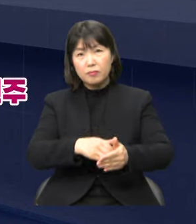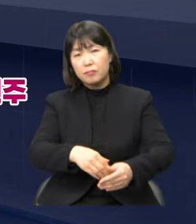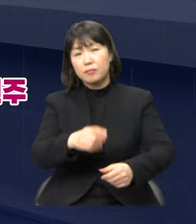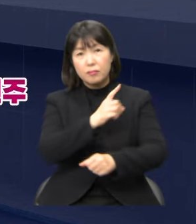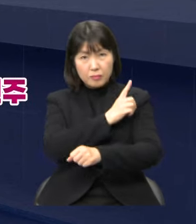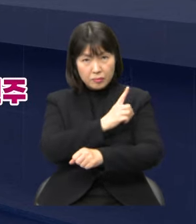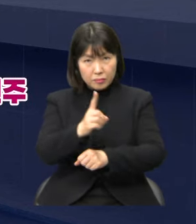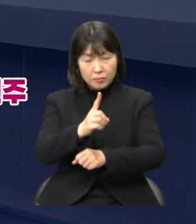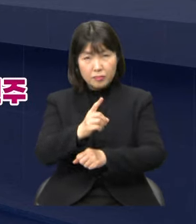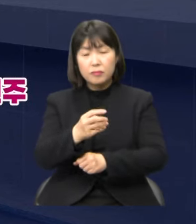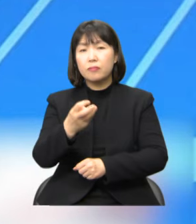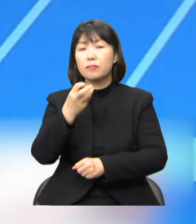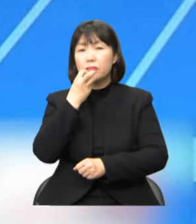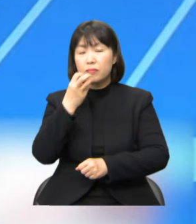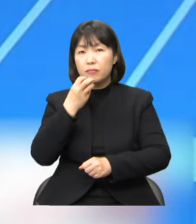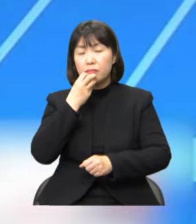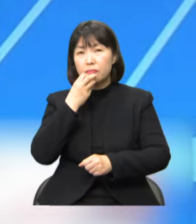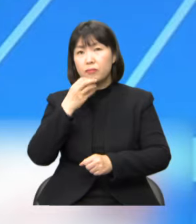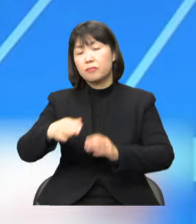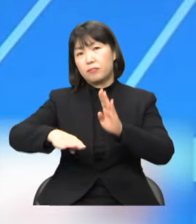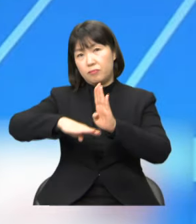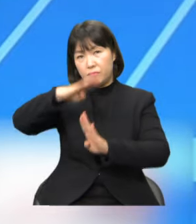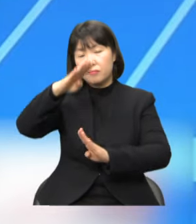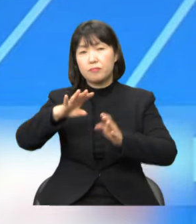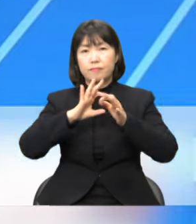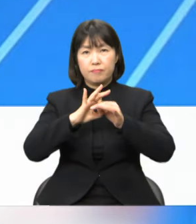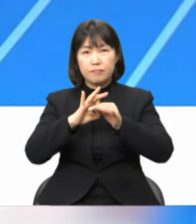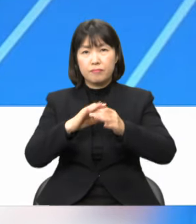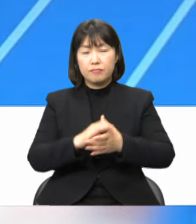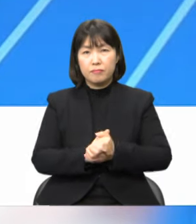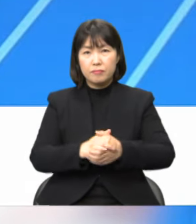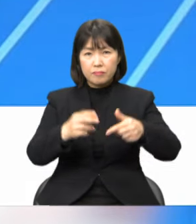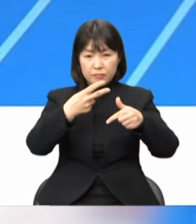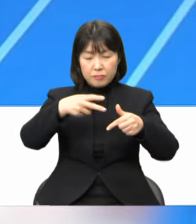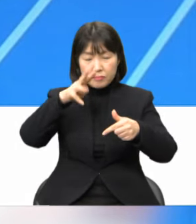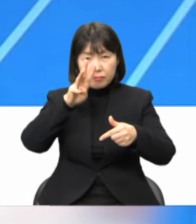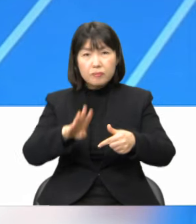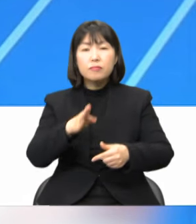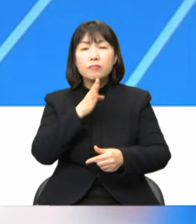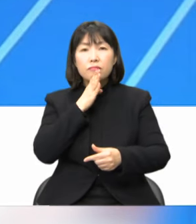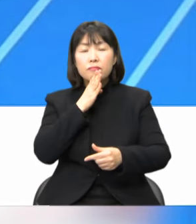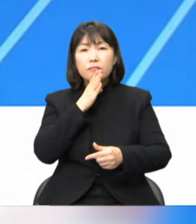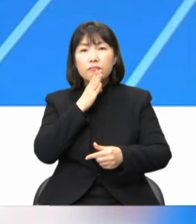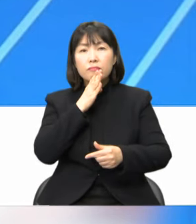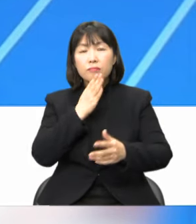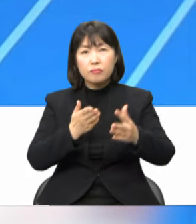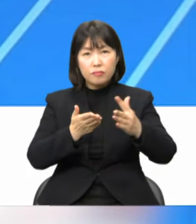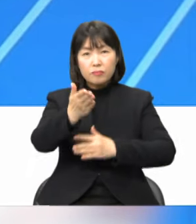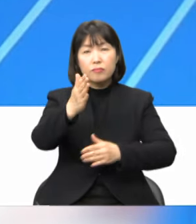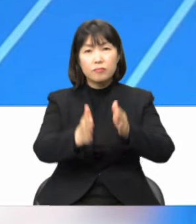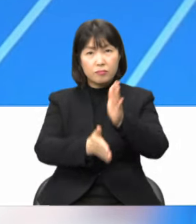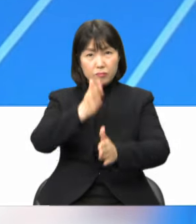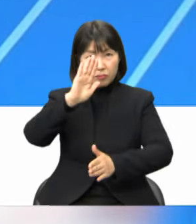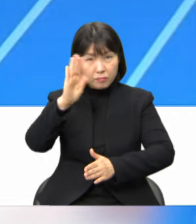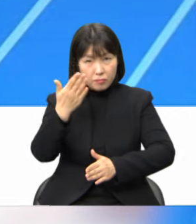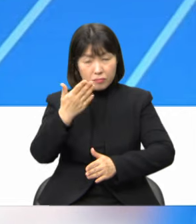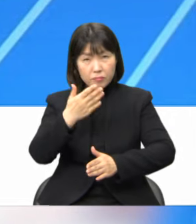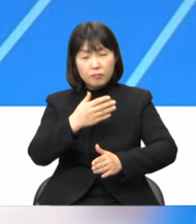강북으로 이어집니다 인천이 진정한 관문 도시가 되려면 철도를 비롯한